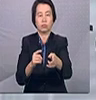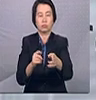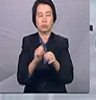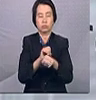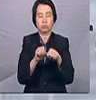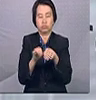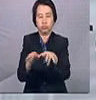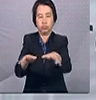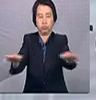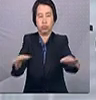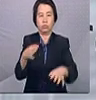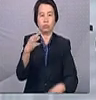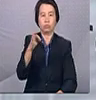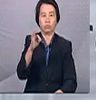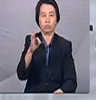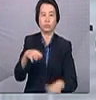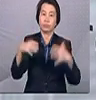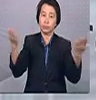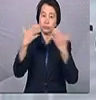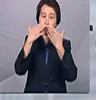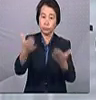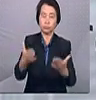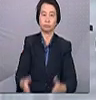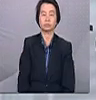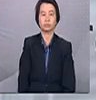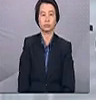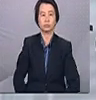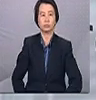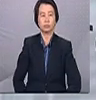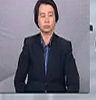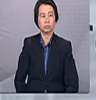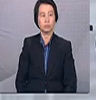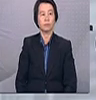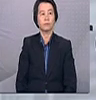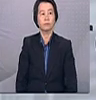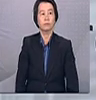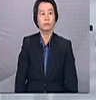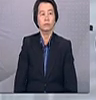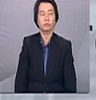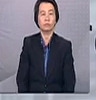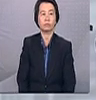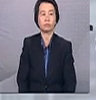di Malaysia. Sekian, terima kasih. Kalau ada apa-apa soalan, silakan.